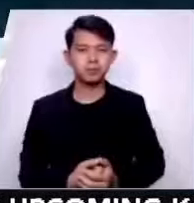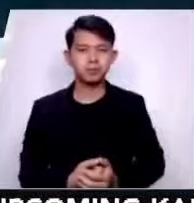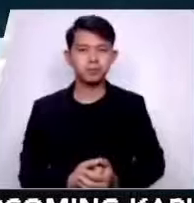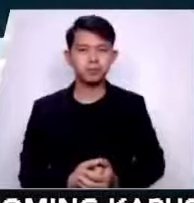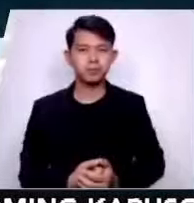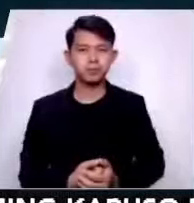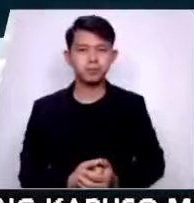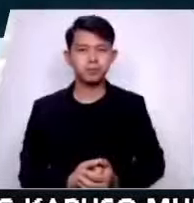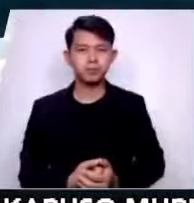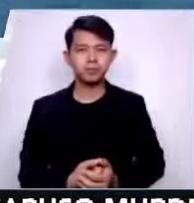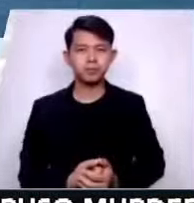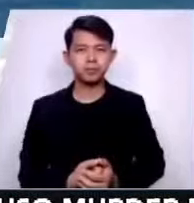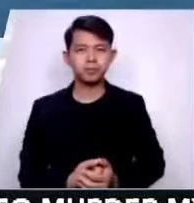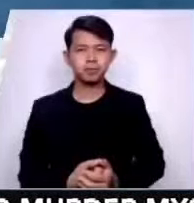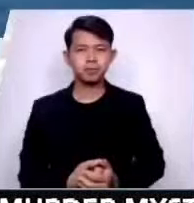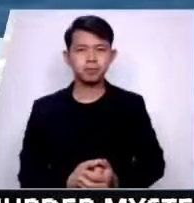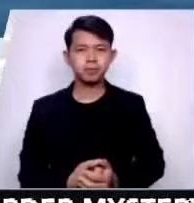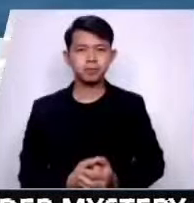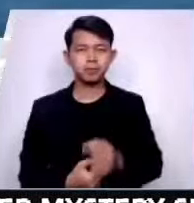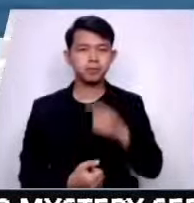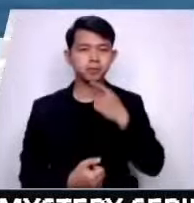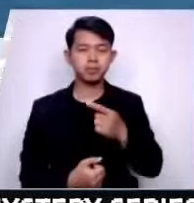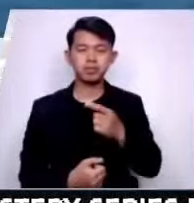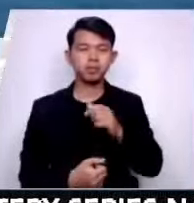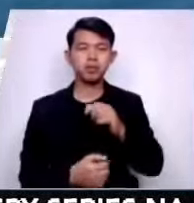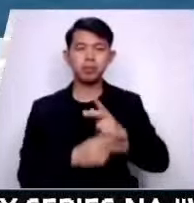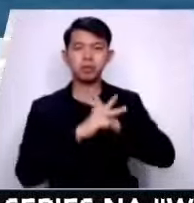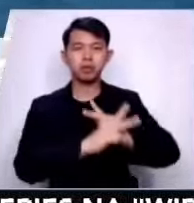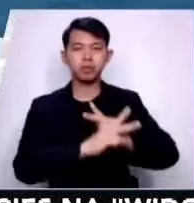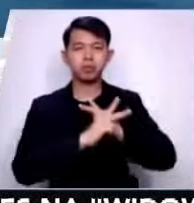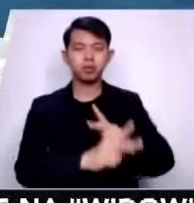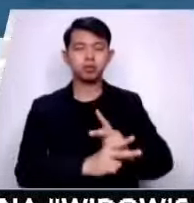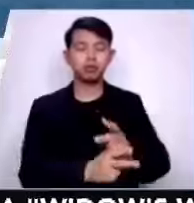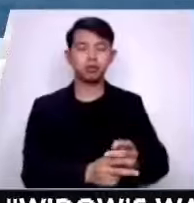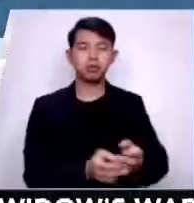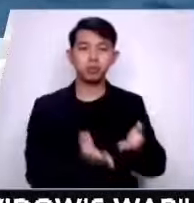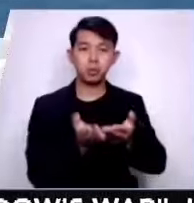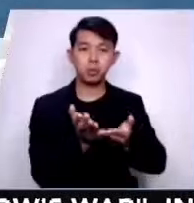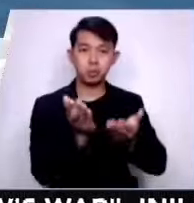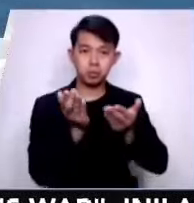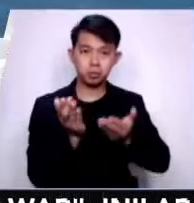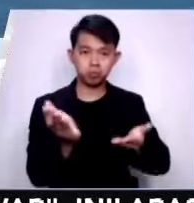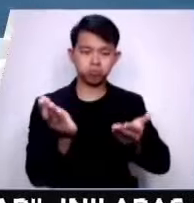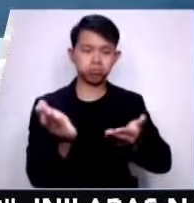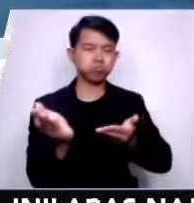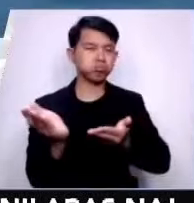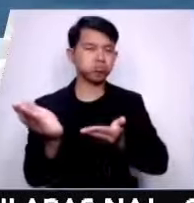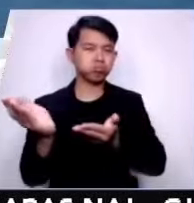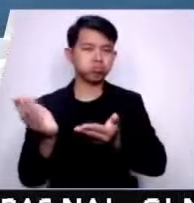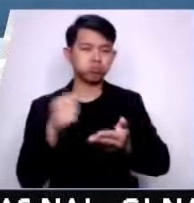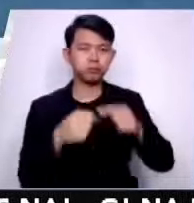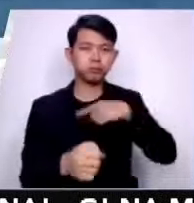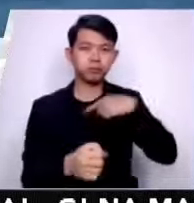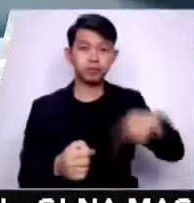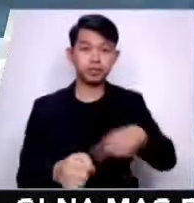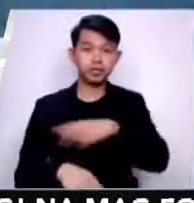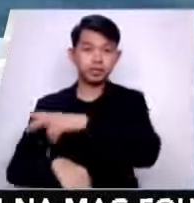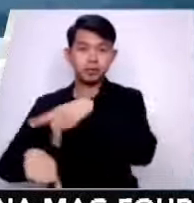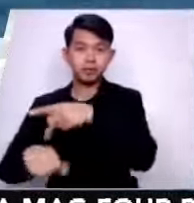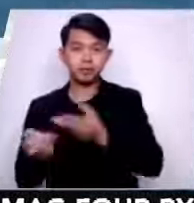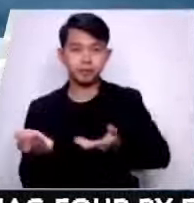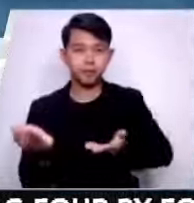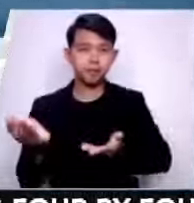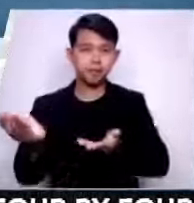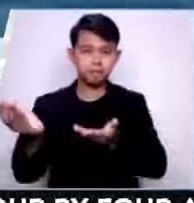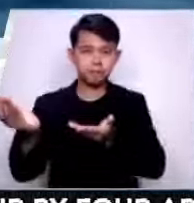Huwag niyo ipakawa, huwag niyo ipakawa. Tila nagabulan ang dalawang rubber boat ng Pilipinas at dalawang mas malaking rigid hulled inflatable